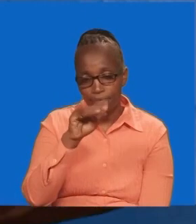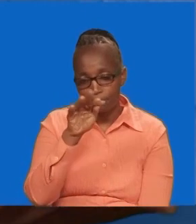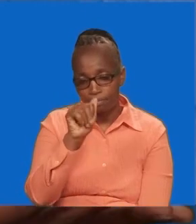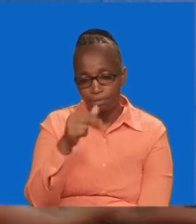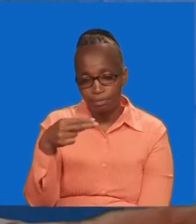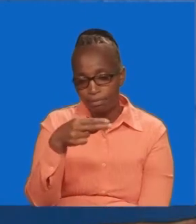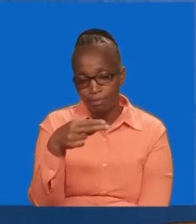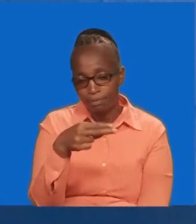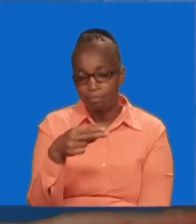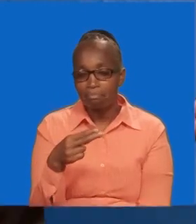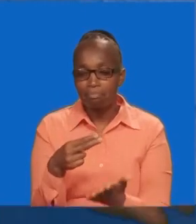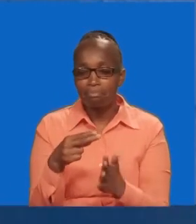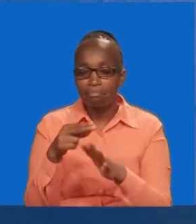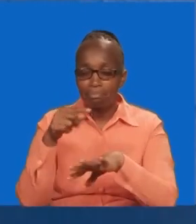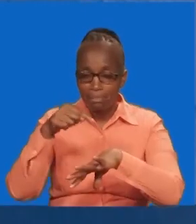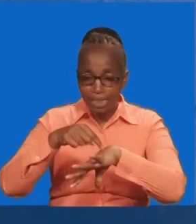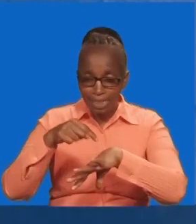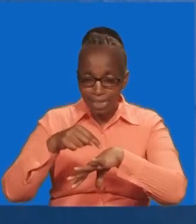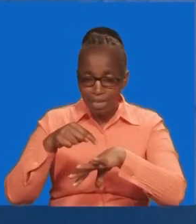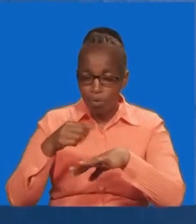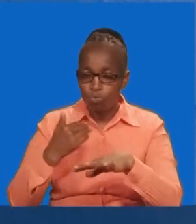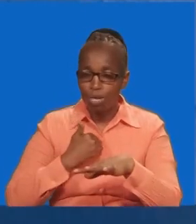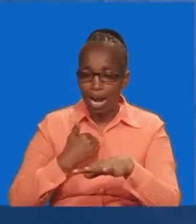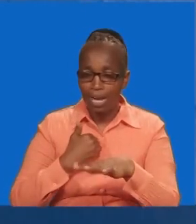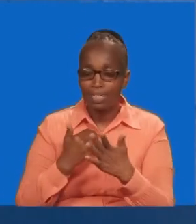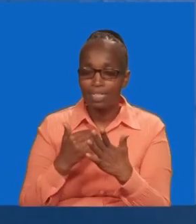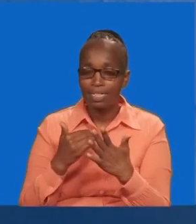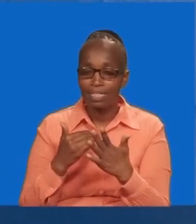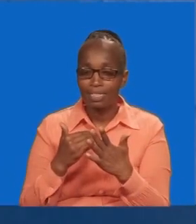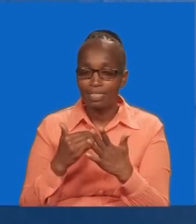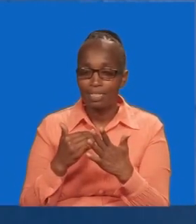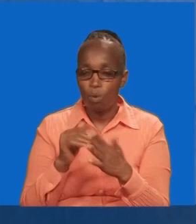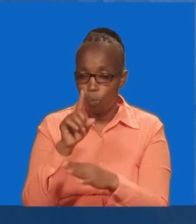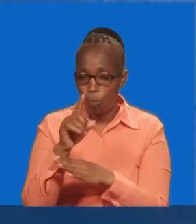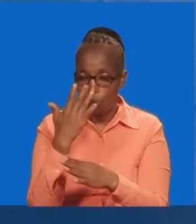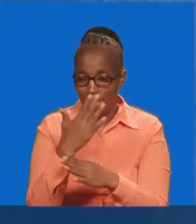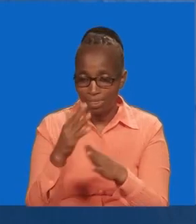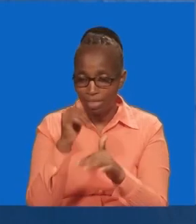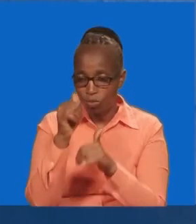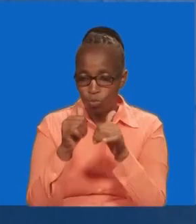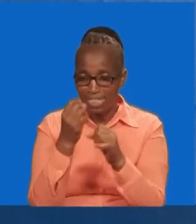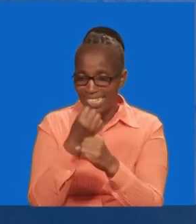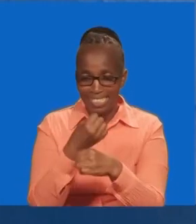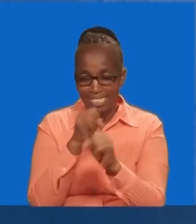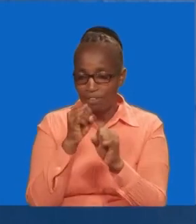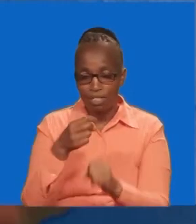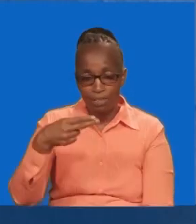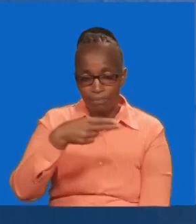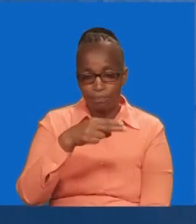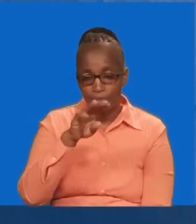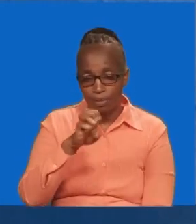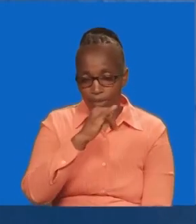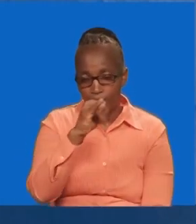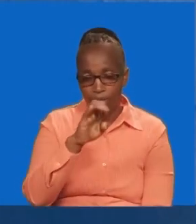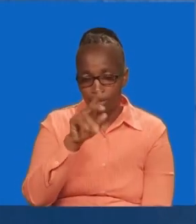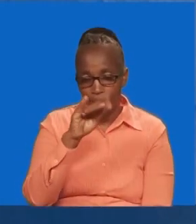Ninapoangalia habari ya Ezekiel, ninaona wakati jambo ambalo lilisave Ezekiel ni maombi.